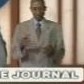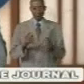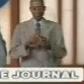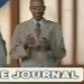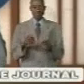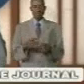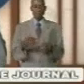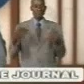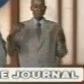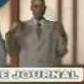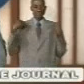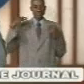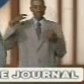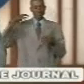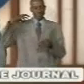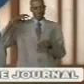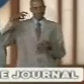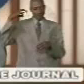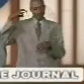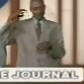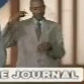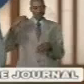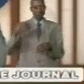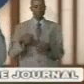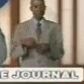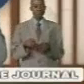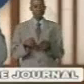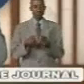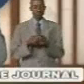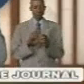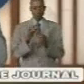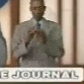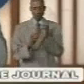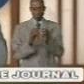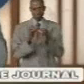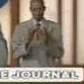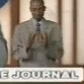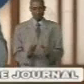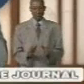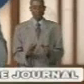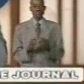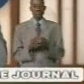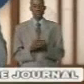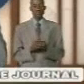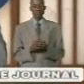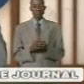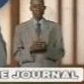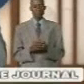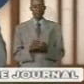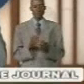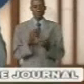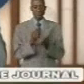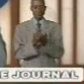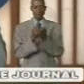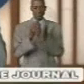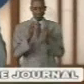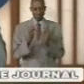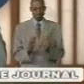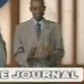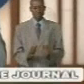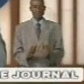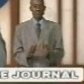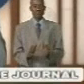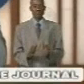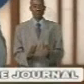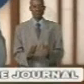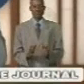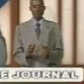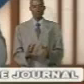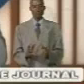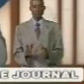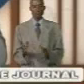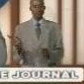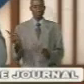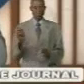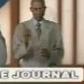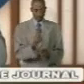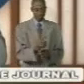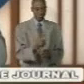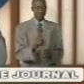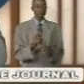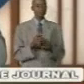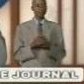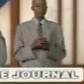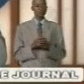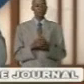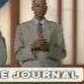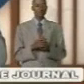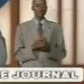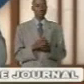délégation de l'APEF et opérateurs Confeges et Confemen. Les ambassadeurs, chefs de mission diplomatique accrédités en